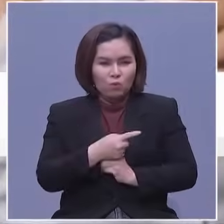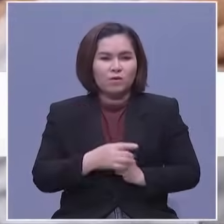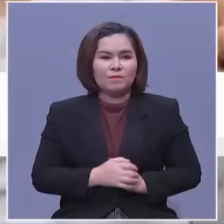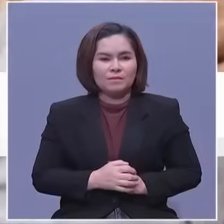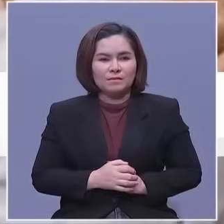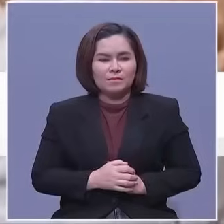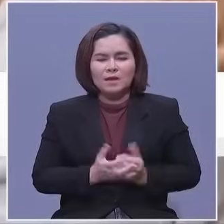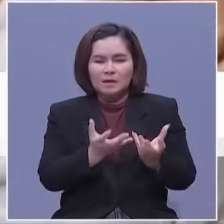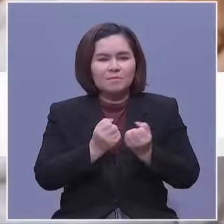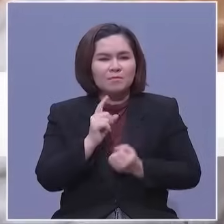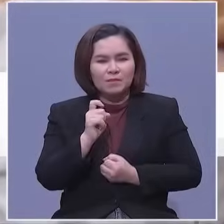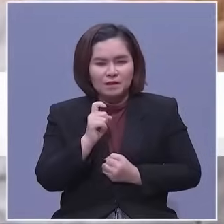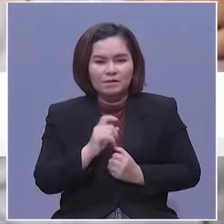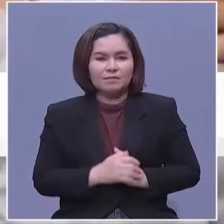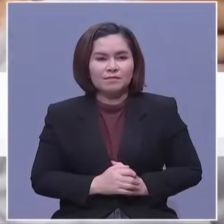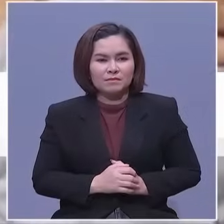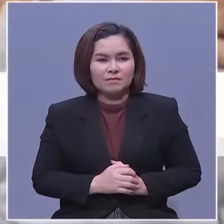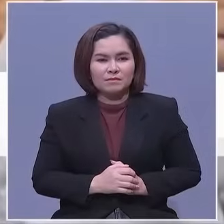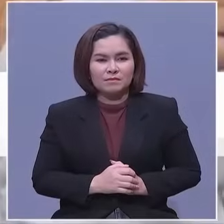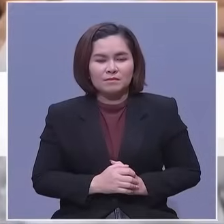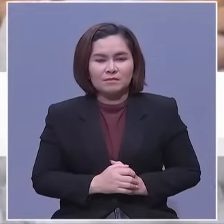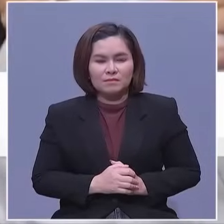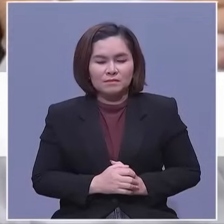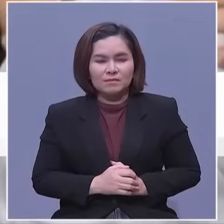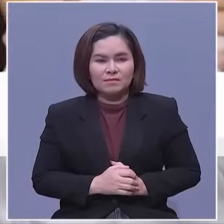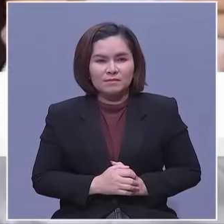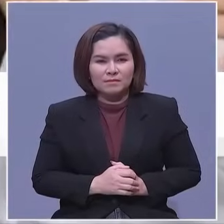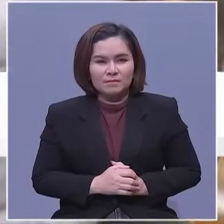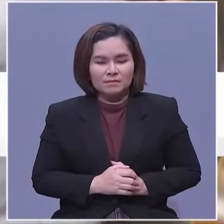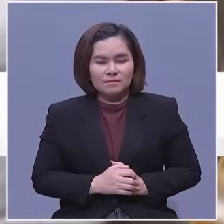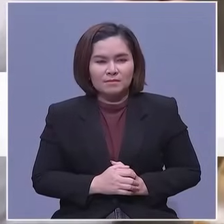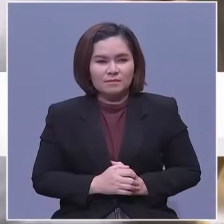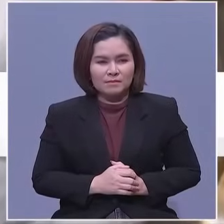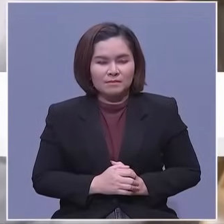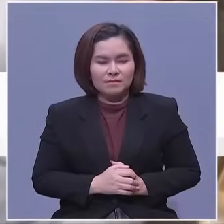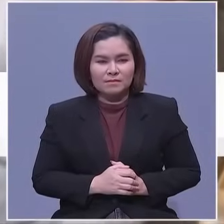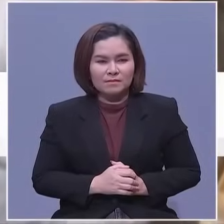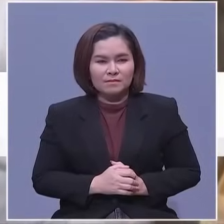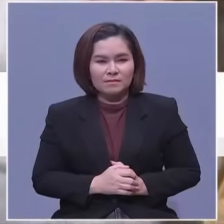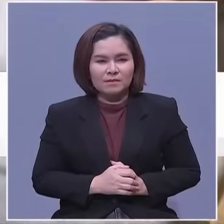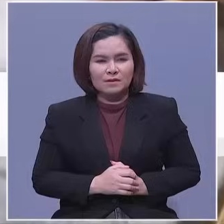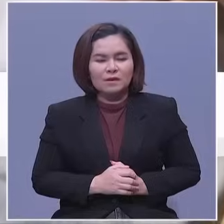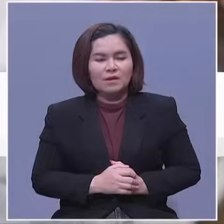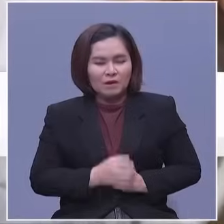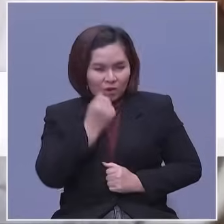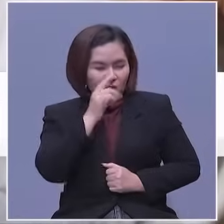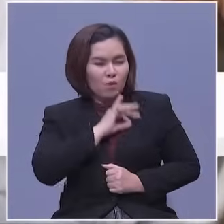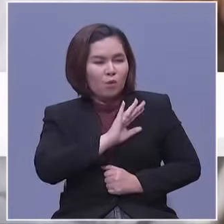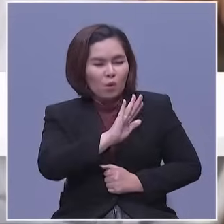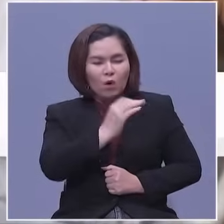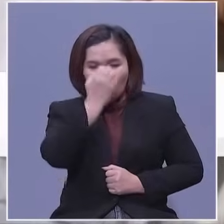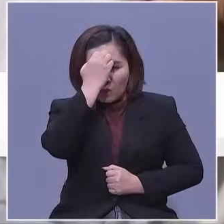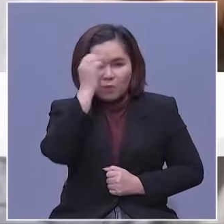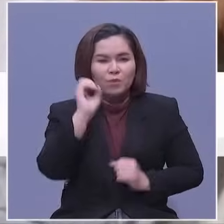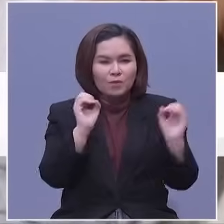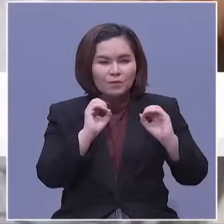เขาเล่นไม่ได้จริงเขาแรงไม่ได้จริงเขาไม่ใจพี่นะครับเขาไม่ใช่พร้อมพี่คือแบบเข